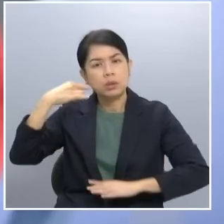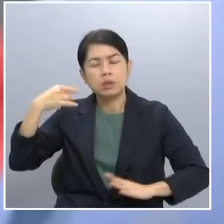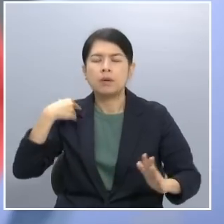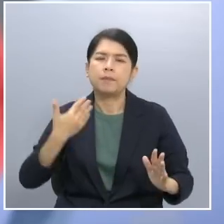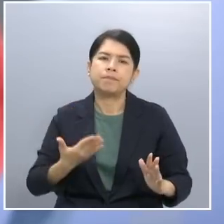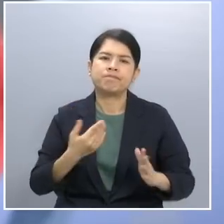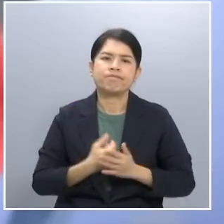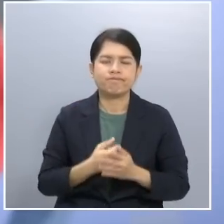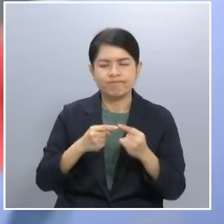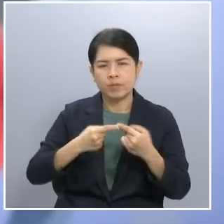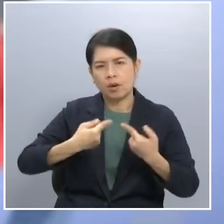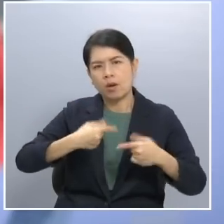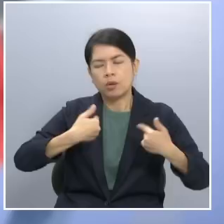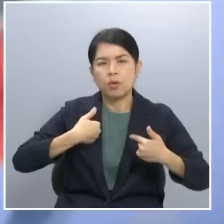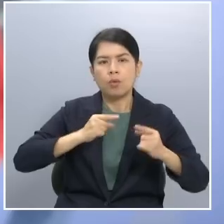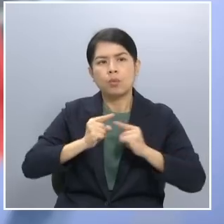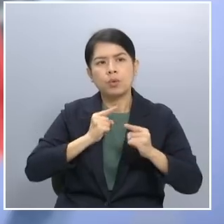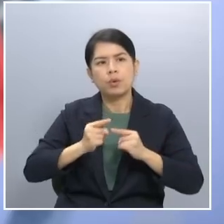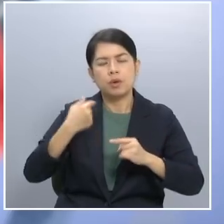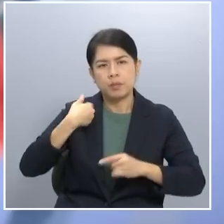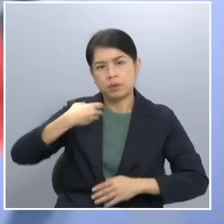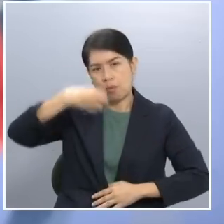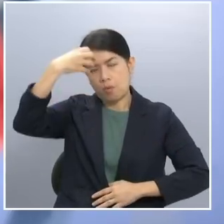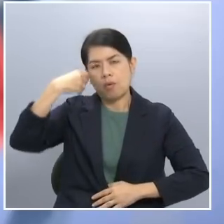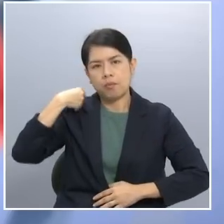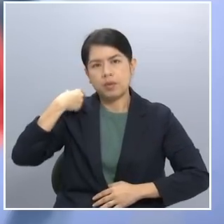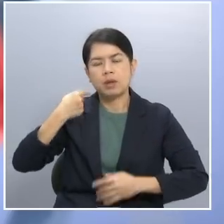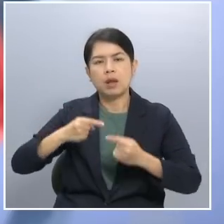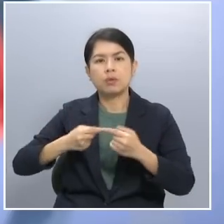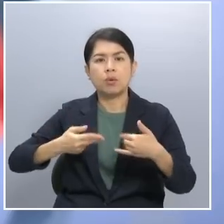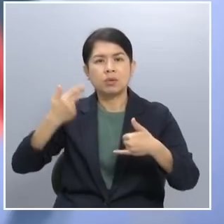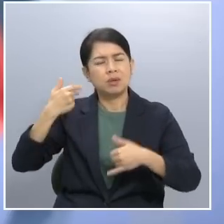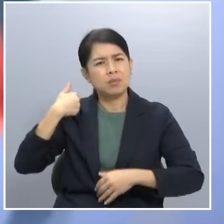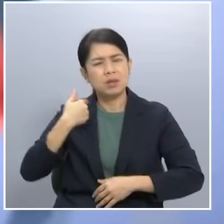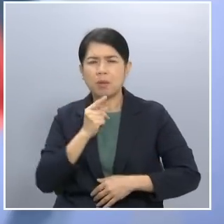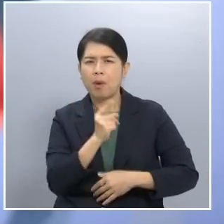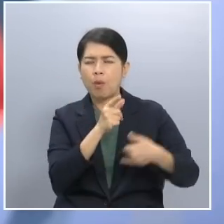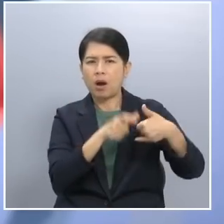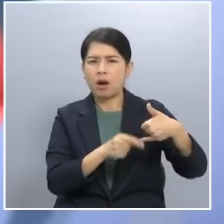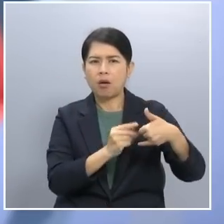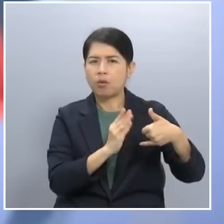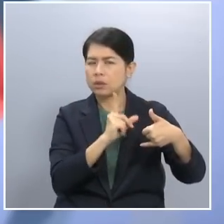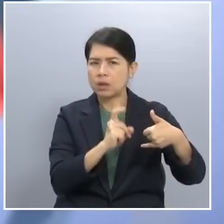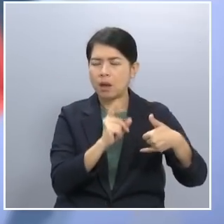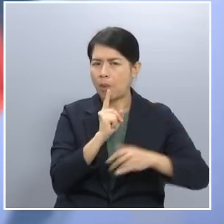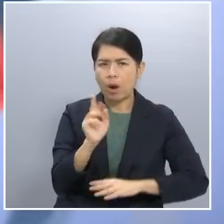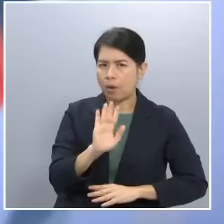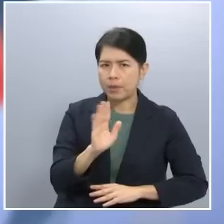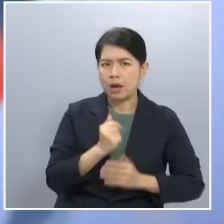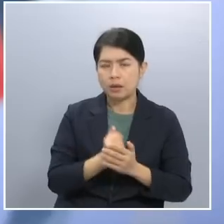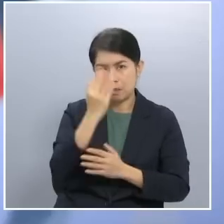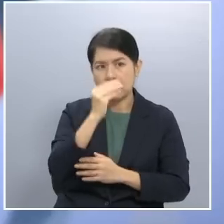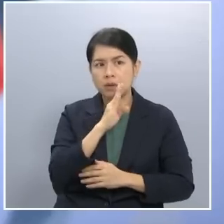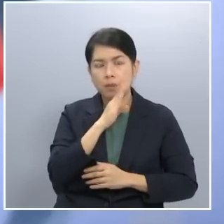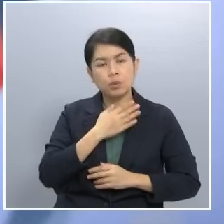มณ์มันต้องเกิดขึ้นทั้งสองฝั่งแล้วสุดท้ายก็มีเหตุยิงกันเพราะฉะนั้นเนี่ยอย่าไปโทษผู้ตายก็ว่าผู้ตายไปพูดจาไม่ดีแล้วถ้าเป็นคุณเ